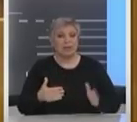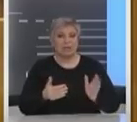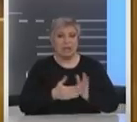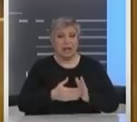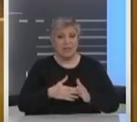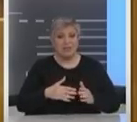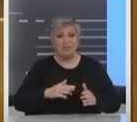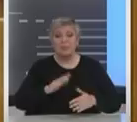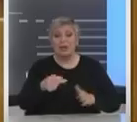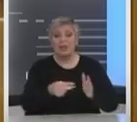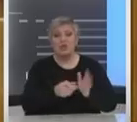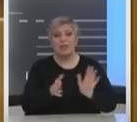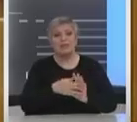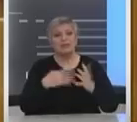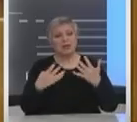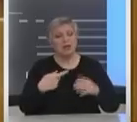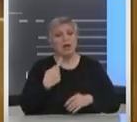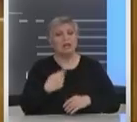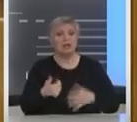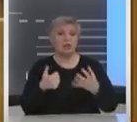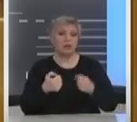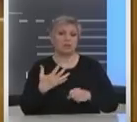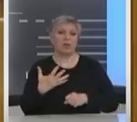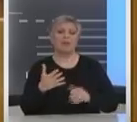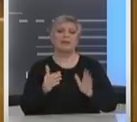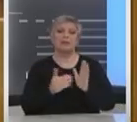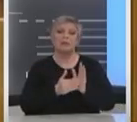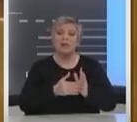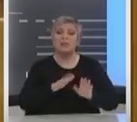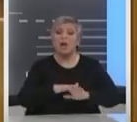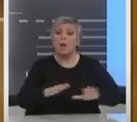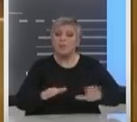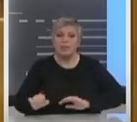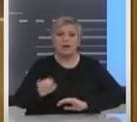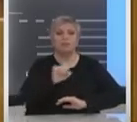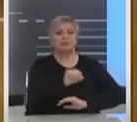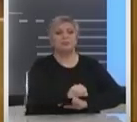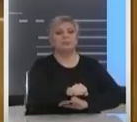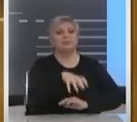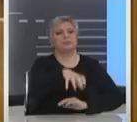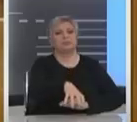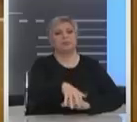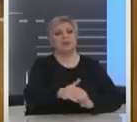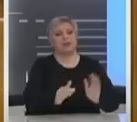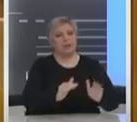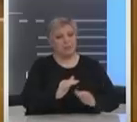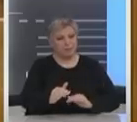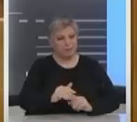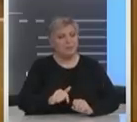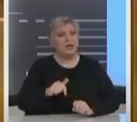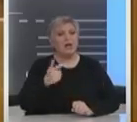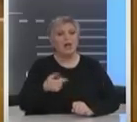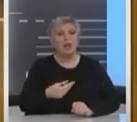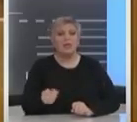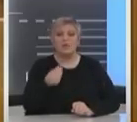165.000 περίπου παιδιά. Αυτοί οι δύο θεσμοί, η δωρεάν βρεφονηπιακοί σταθμοί και τα σχολικά